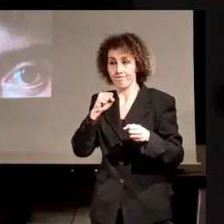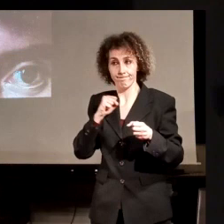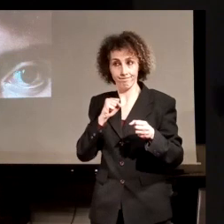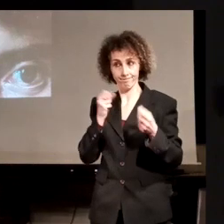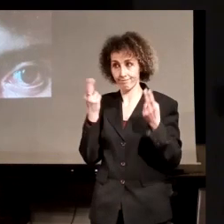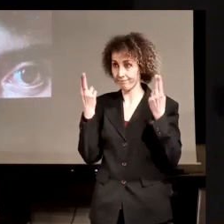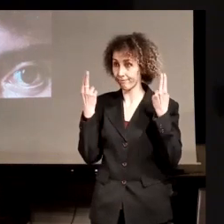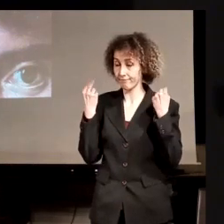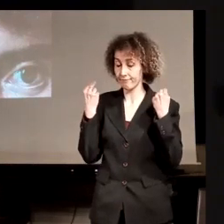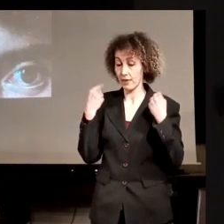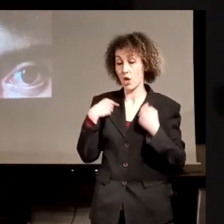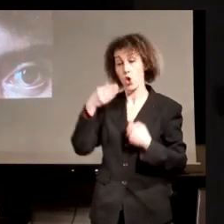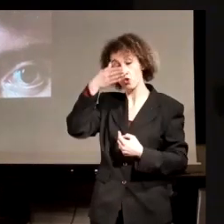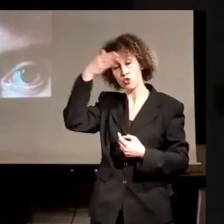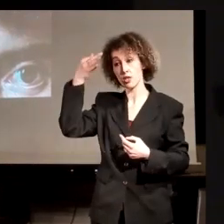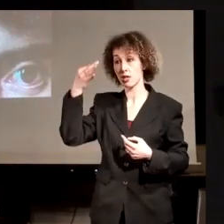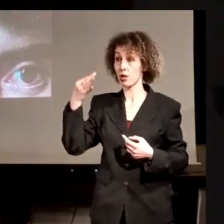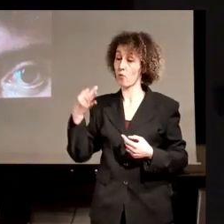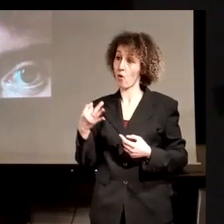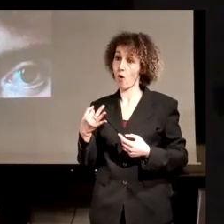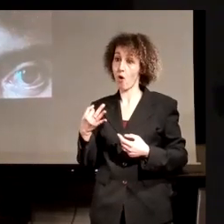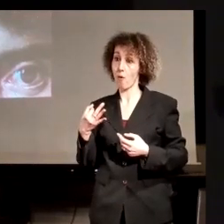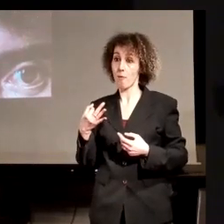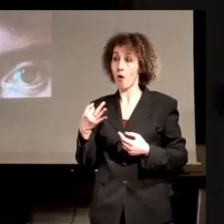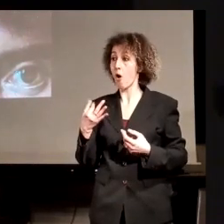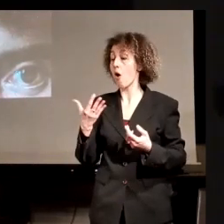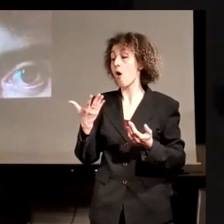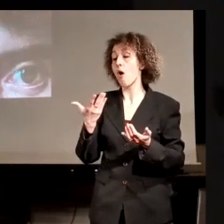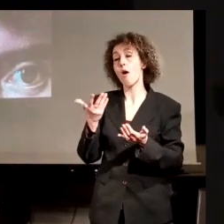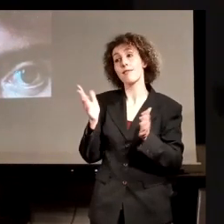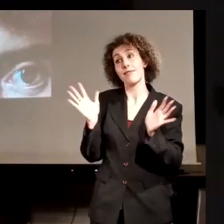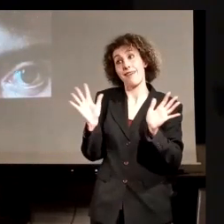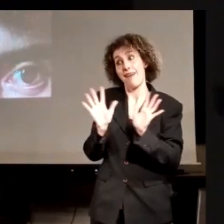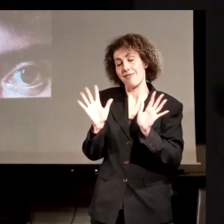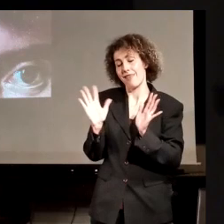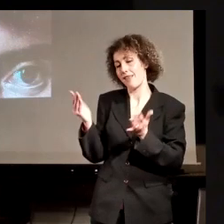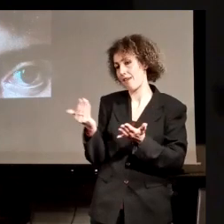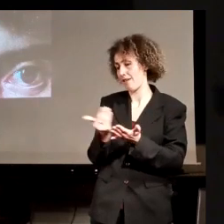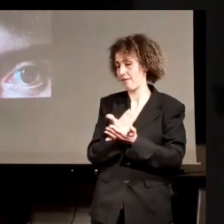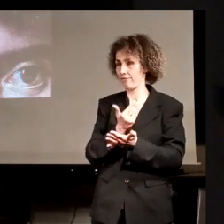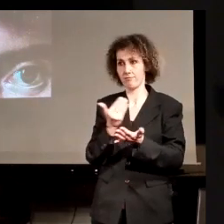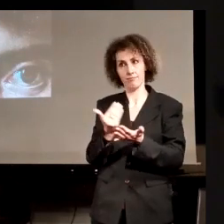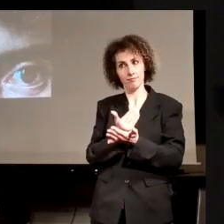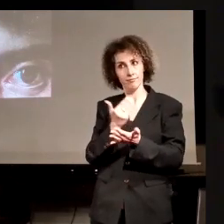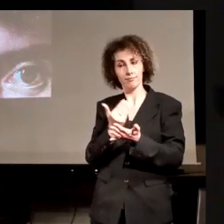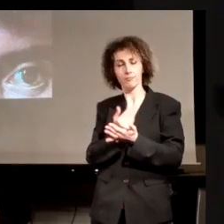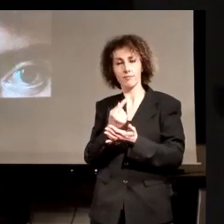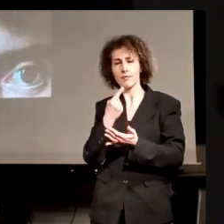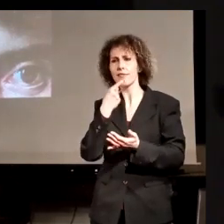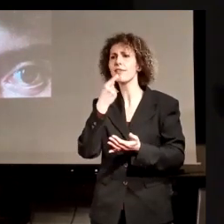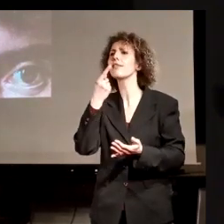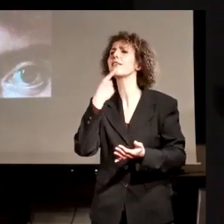un gentiluomo non desidera altro che evita scandali di temi